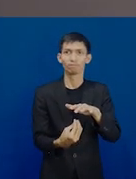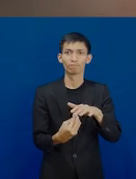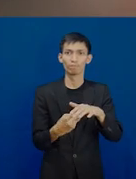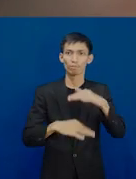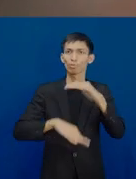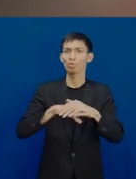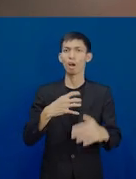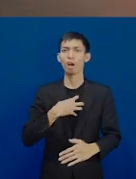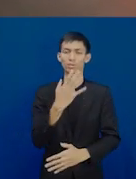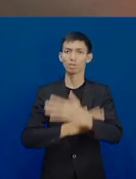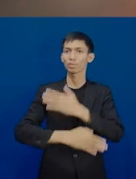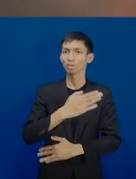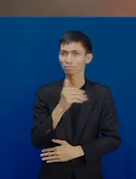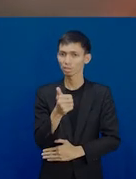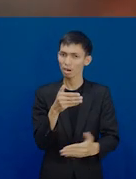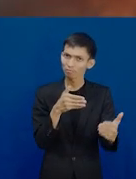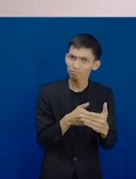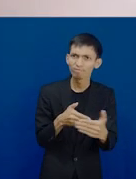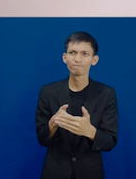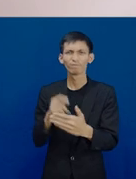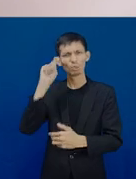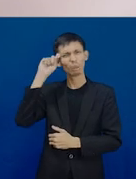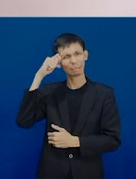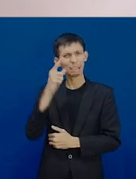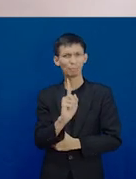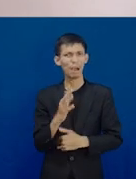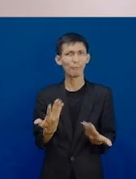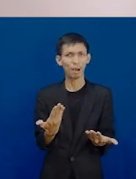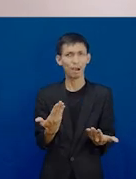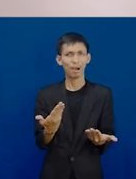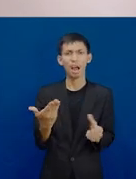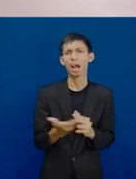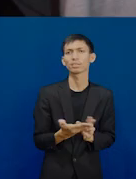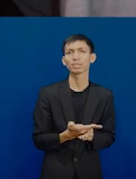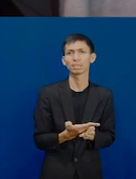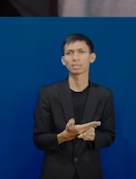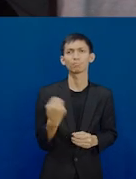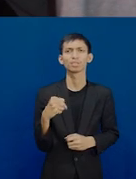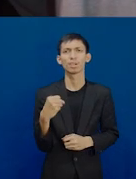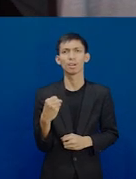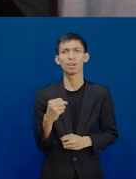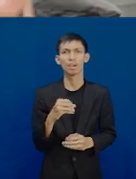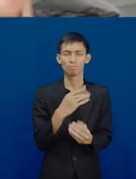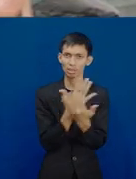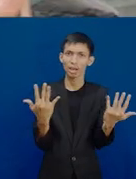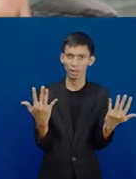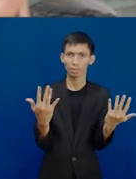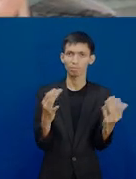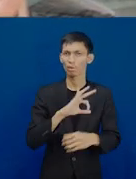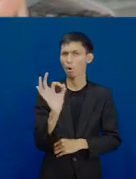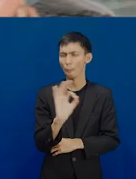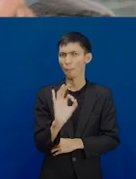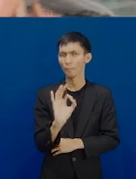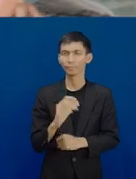Namun dalam implementasinya, pemenuhan hak bagi penyandang disabilitas terhambat karena belum terdaftar dalam